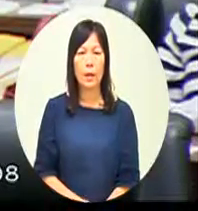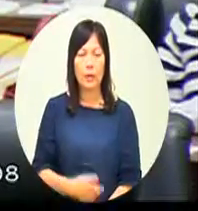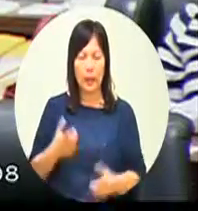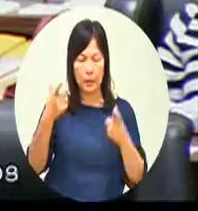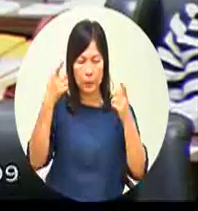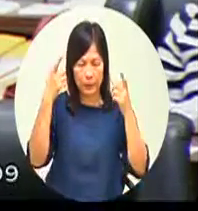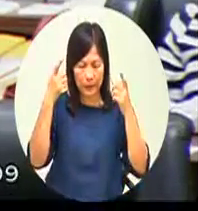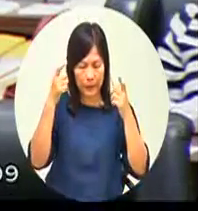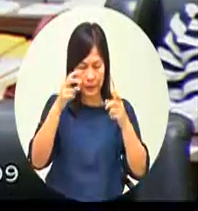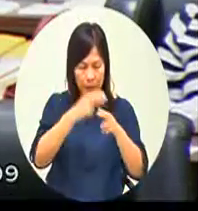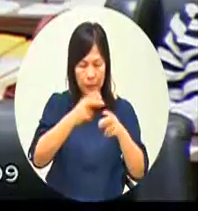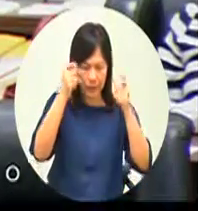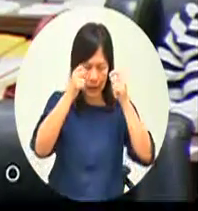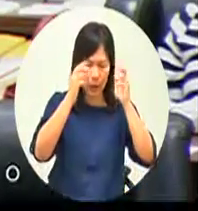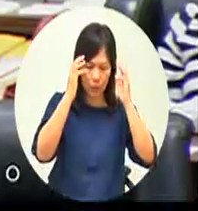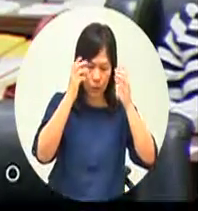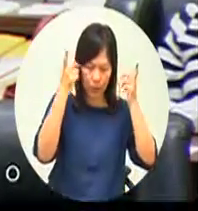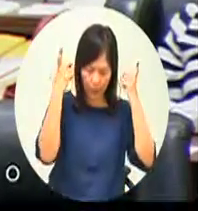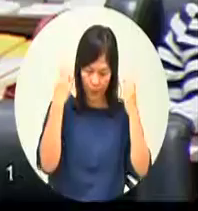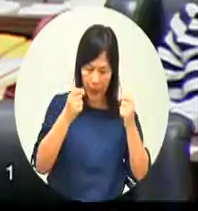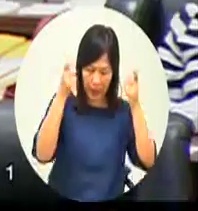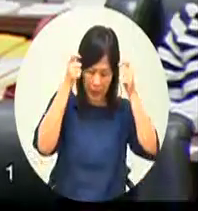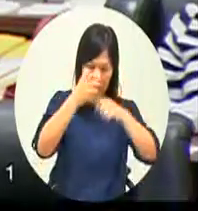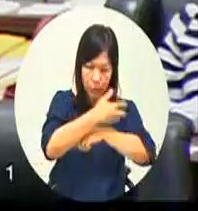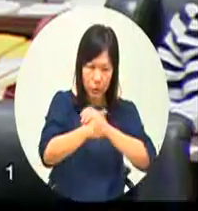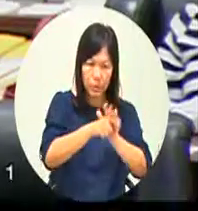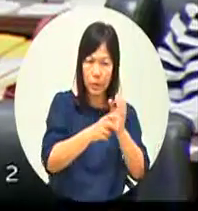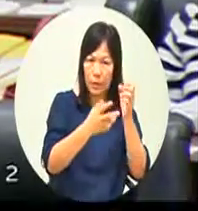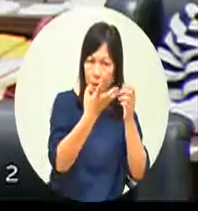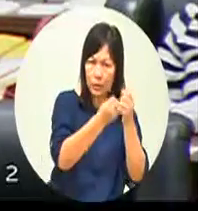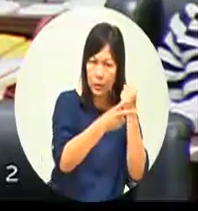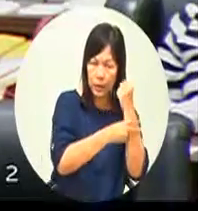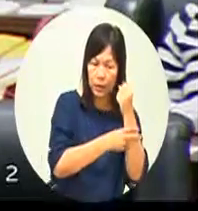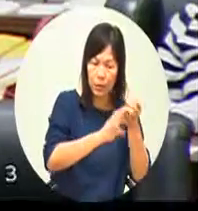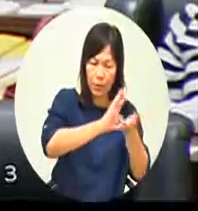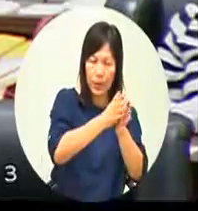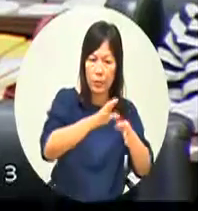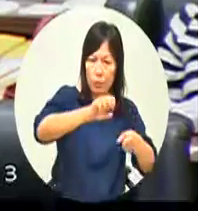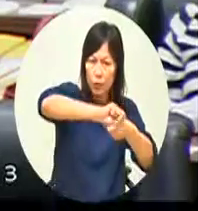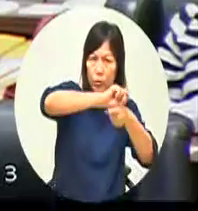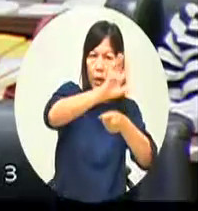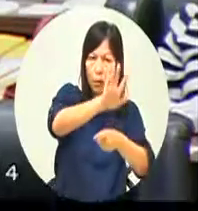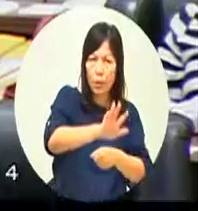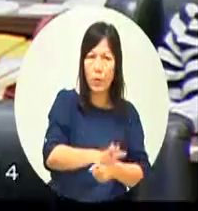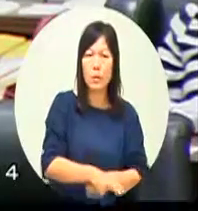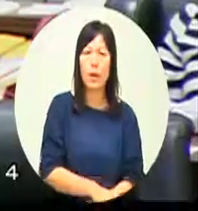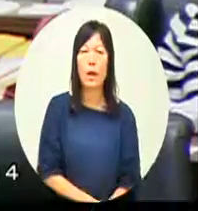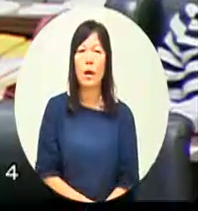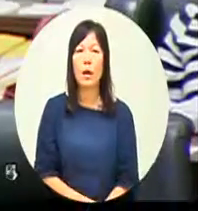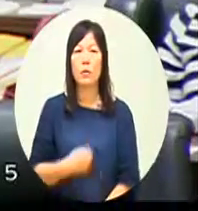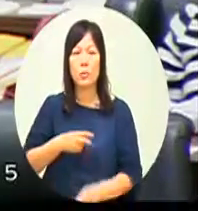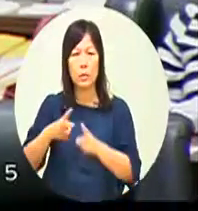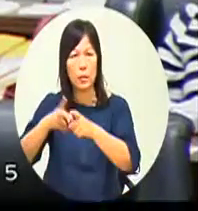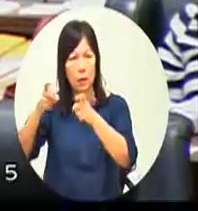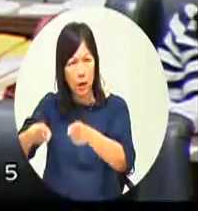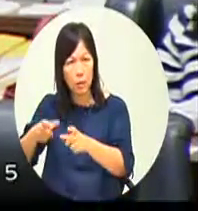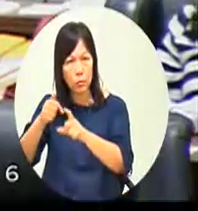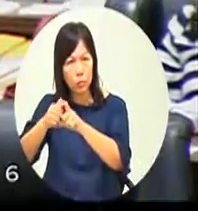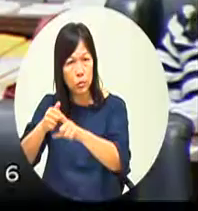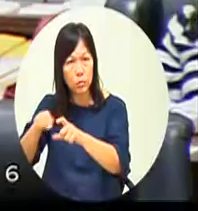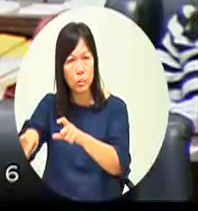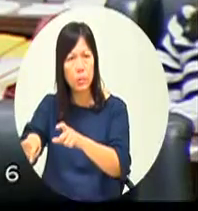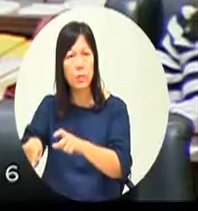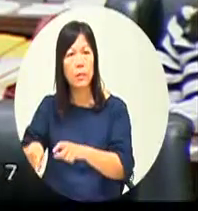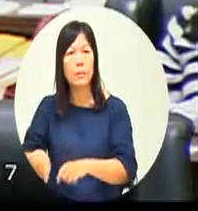的这几个里子会更好啦，这也较好，袂较歹啦，是不是这样子？那 我站在小港区的这个这